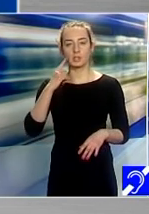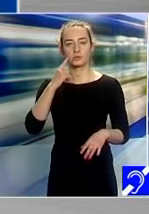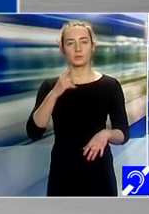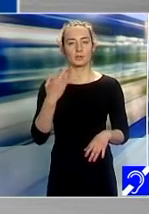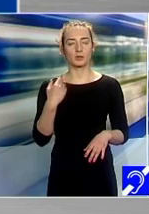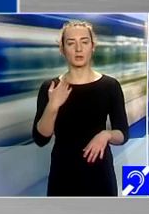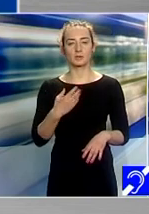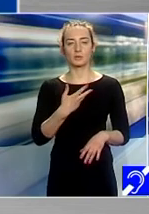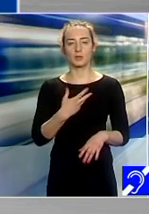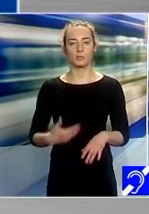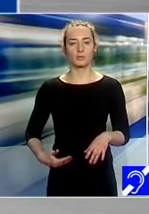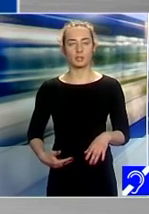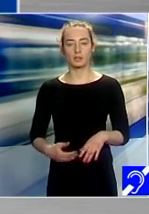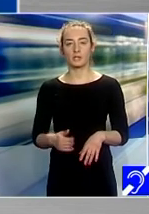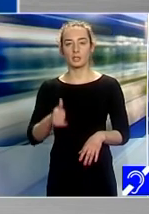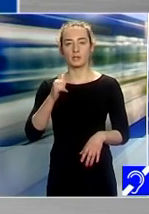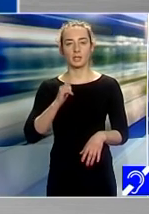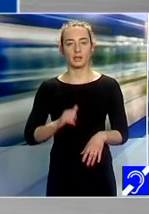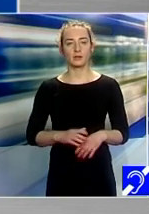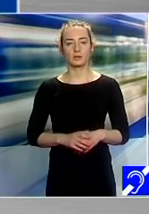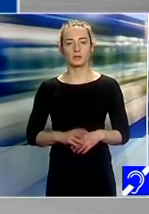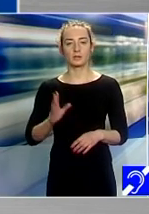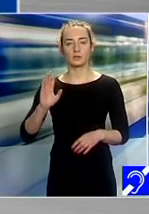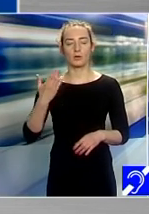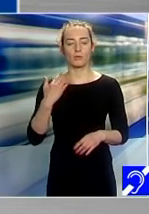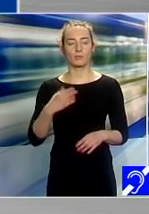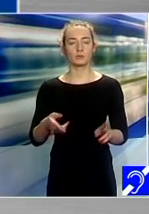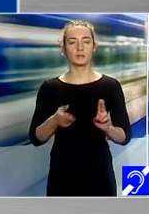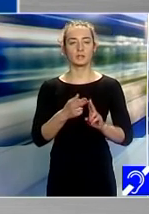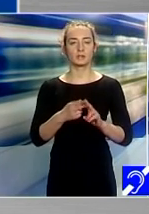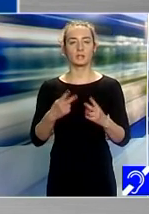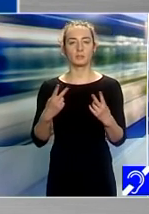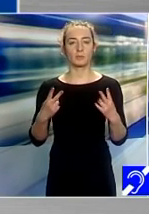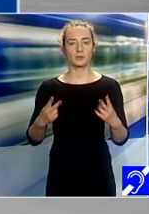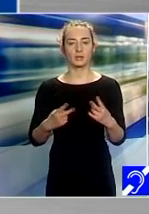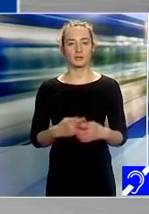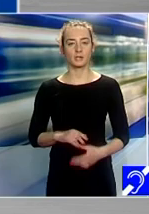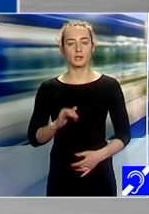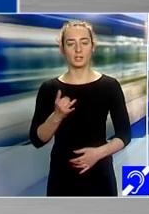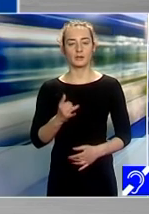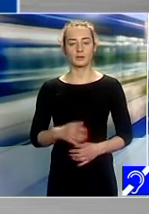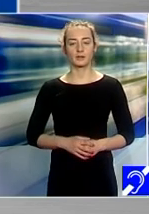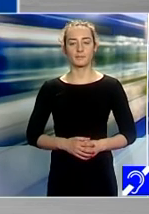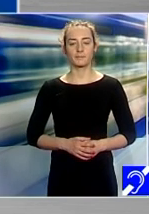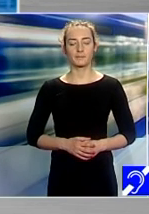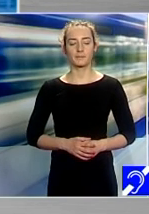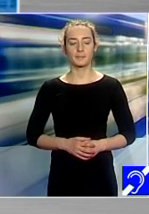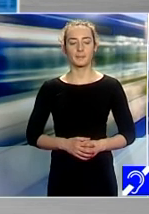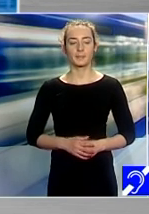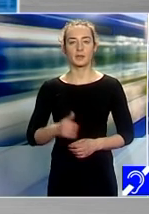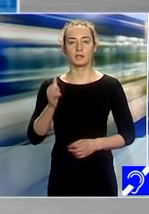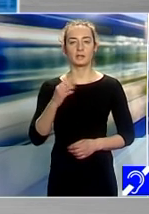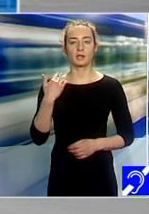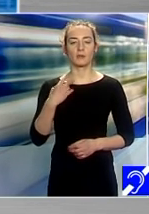fost la București. Ieri ați avut întâlniri importante. Da, ieri a fost o întâlnire